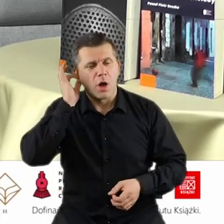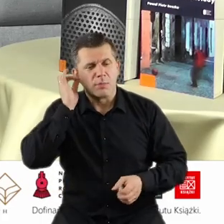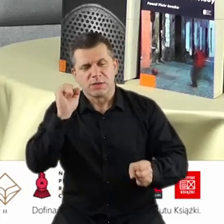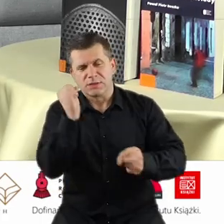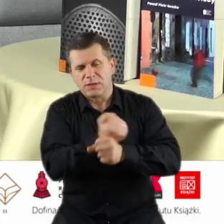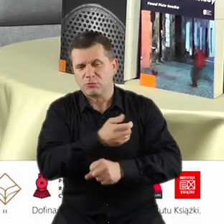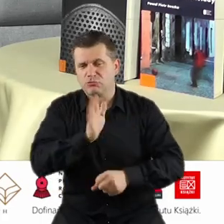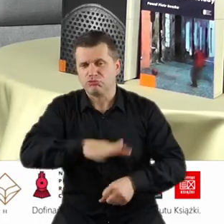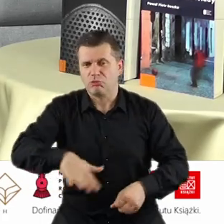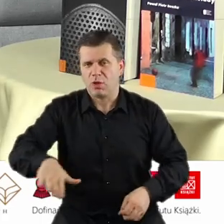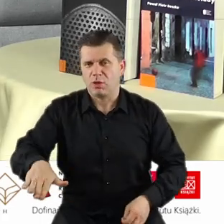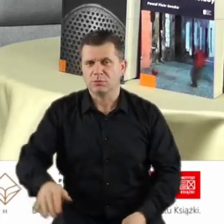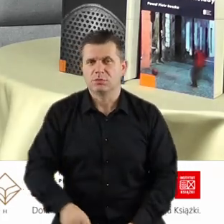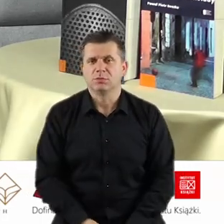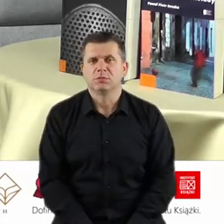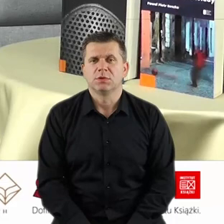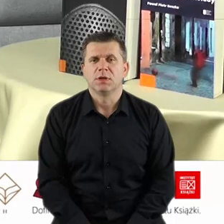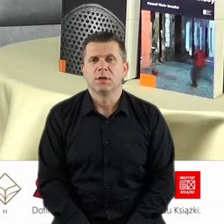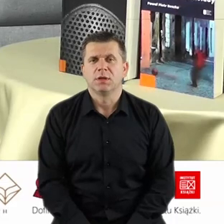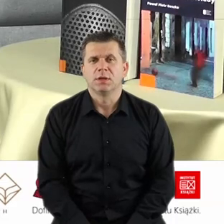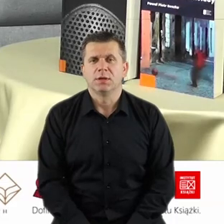pani dzieciobójczyni z Czerniejowa,